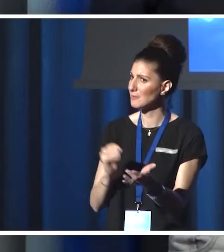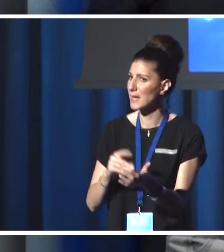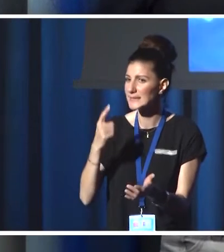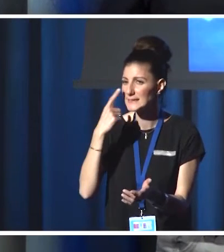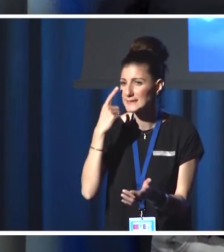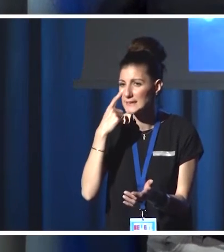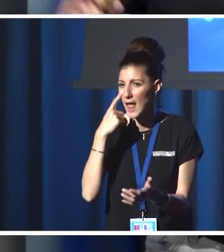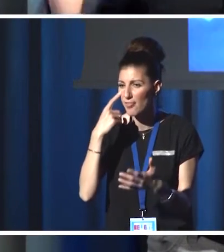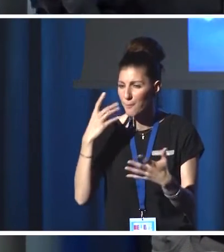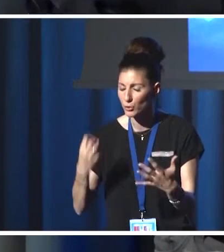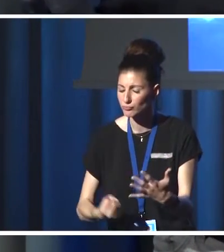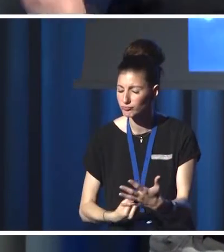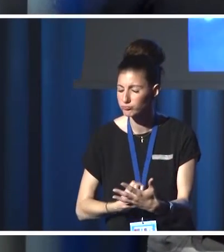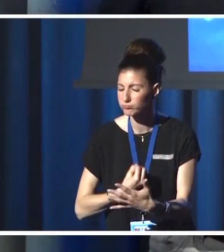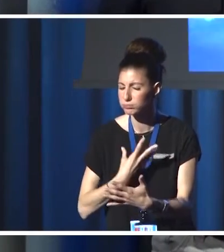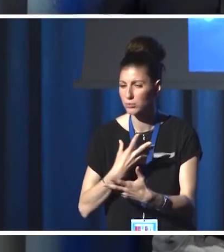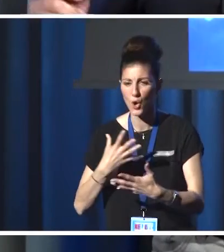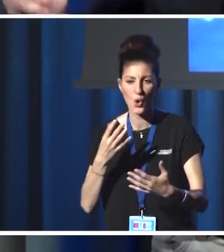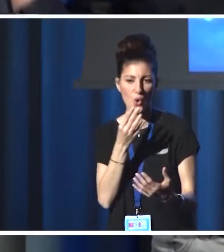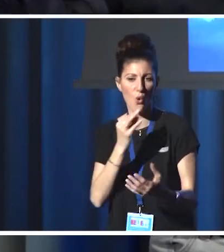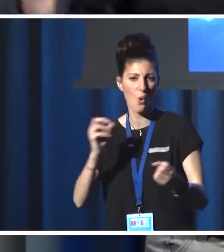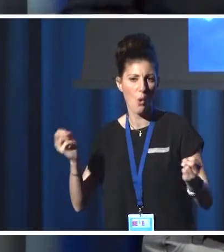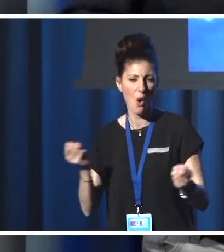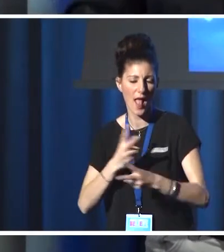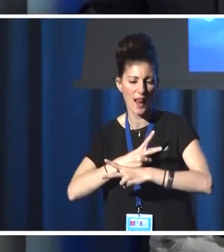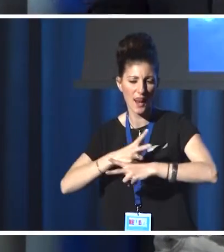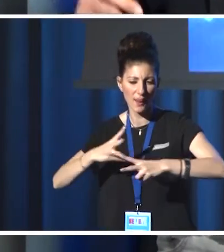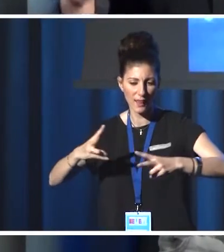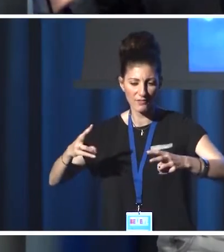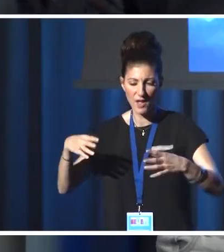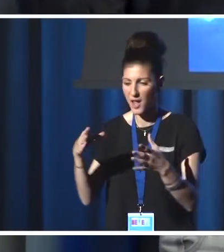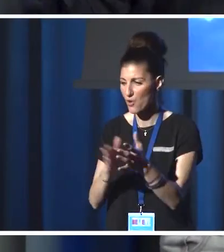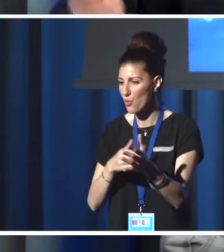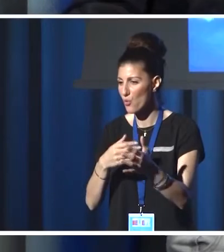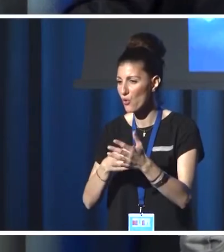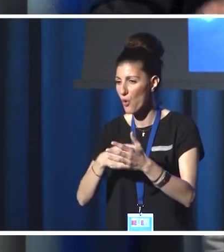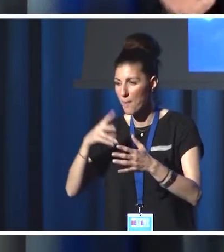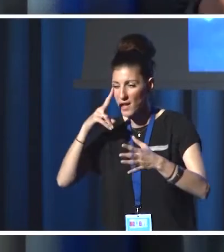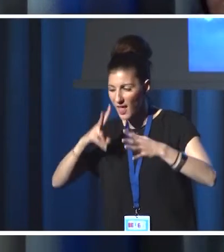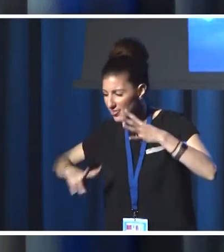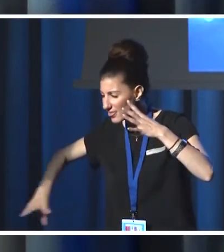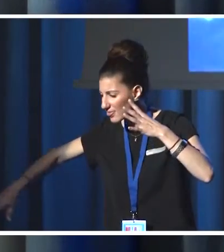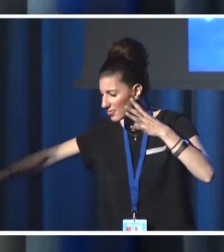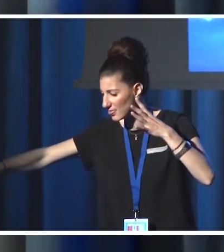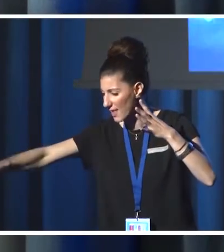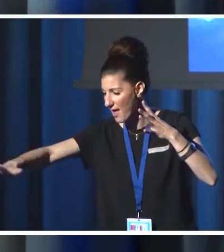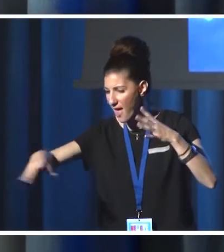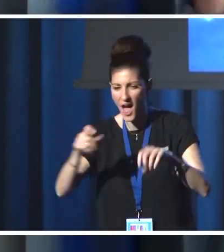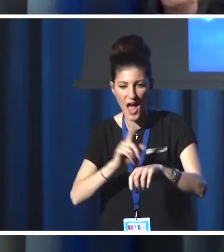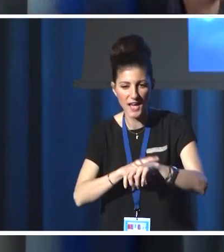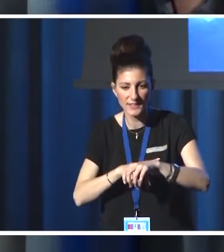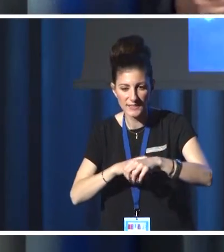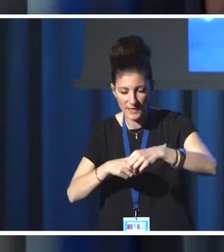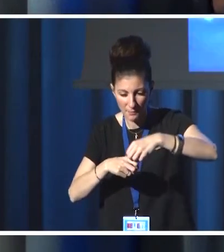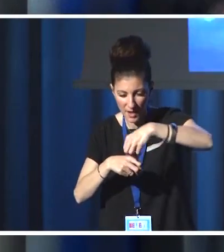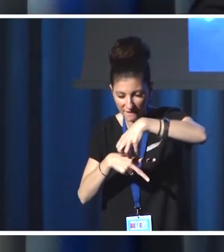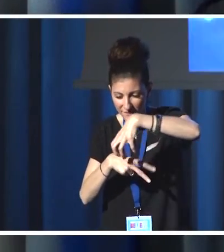συναισθήματα της απόλυτης ελευθερίας τα χρώματα η θέα αυτό που ένιωθα όταν πέταγα που δεν μπορώ να σας